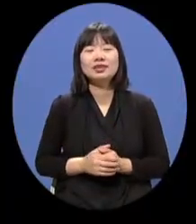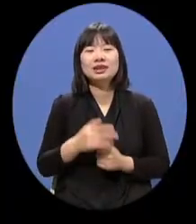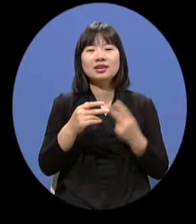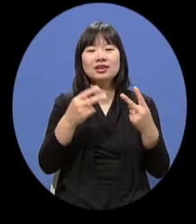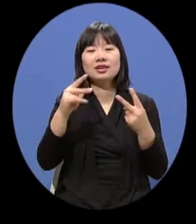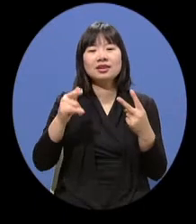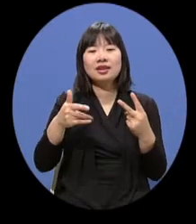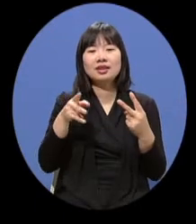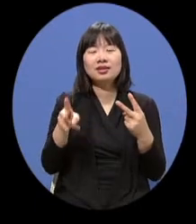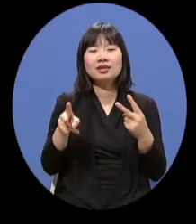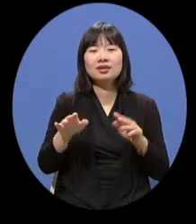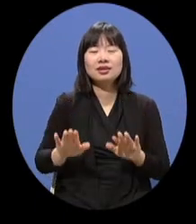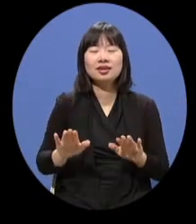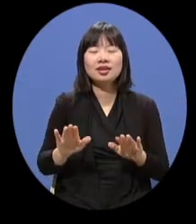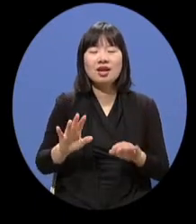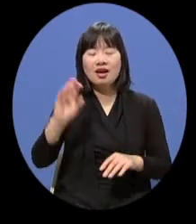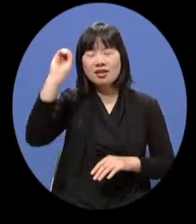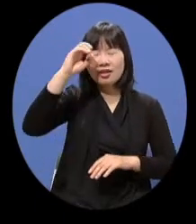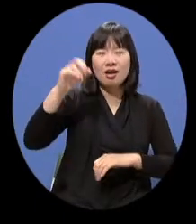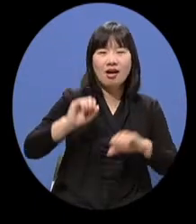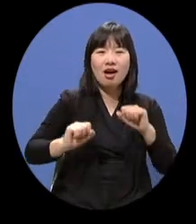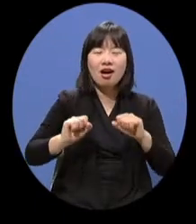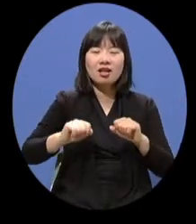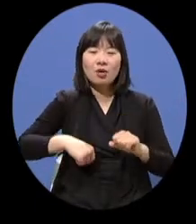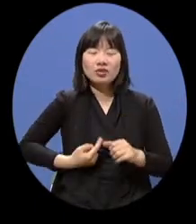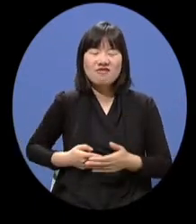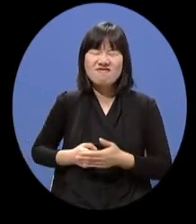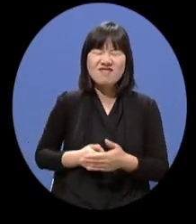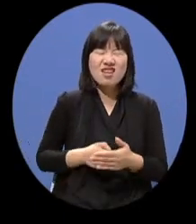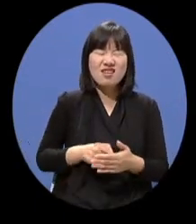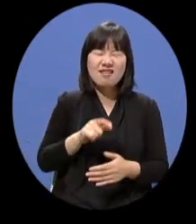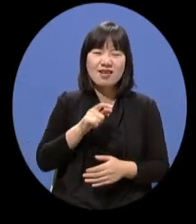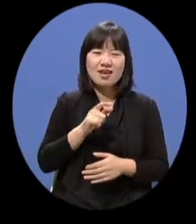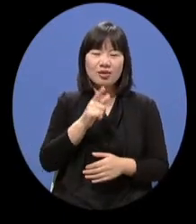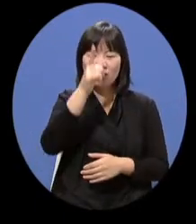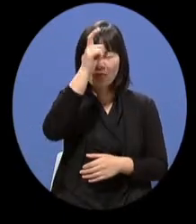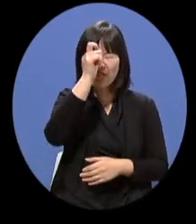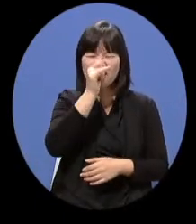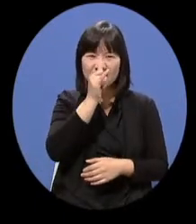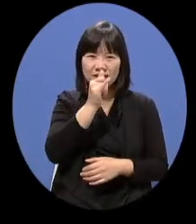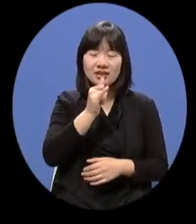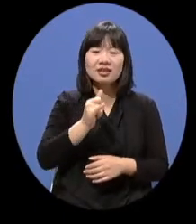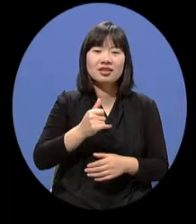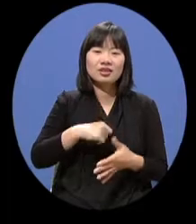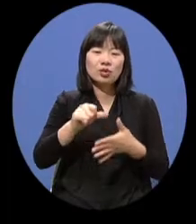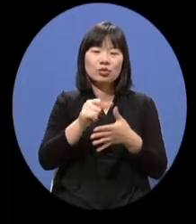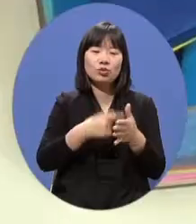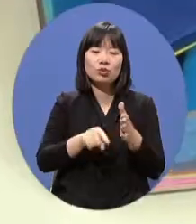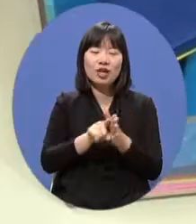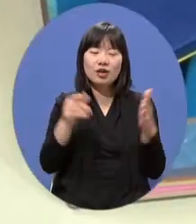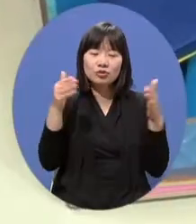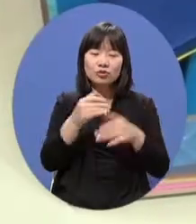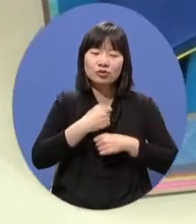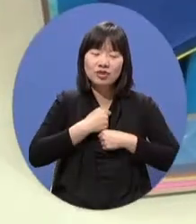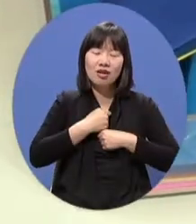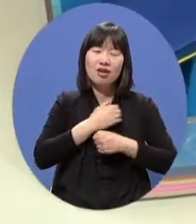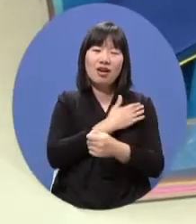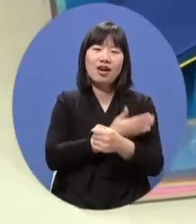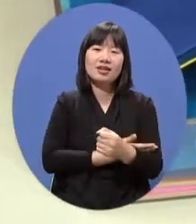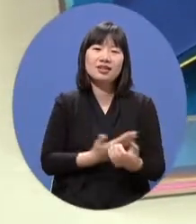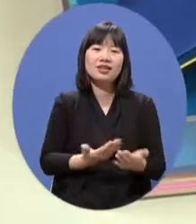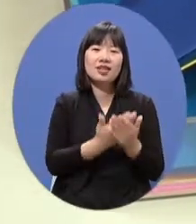2단계. 충동적이고 독단적인 서진이를 위한 주의력 향상 놀이. 나